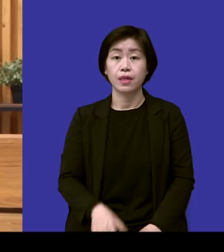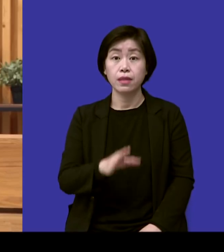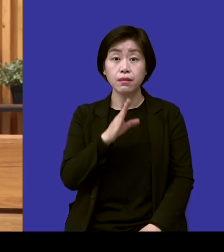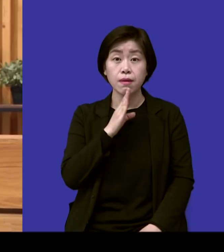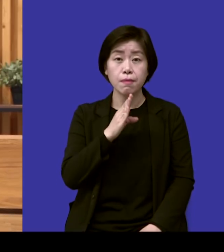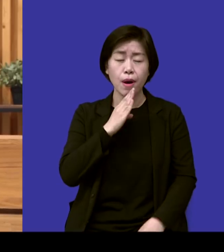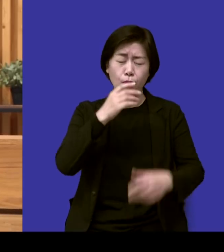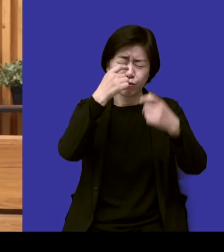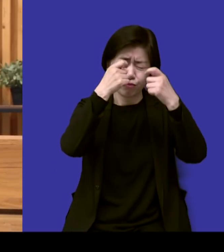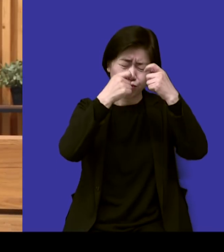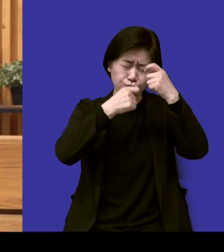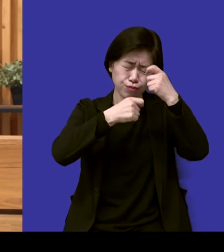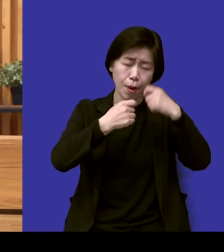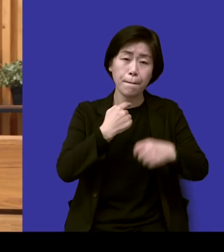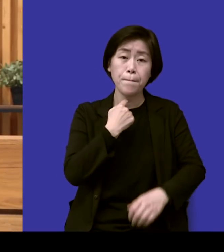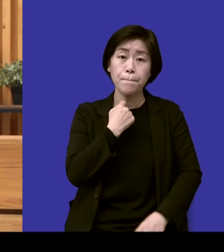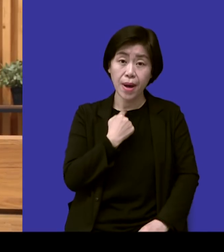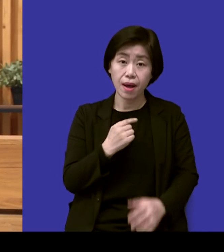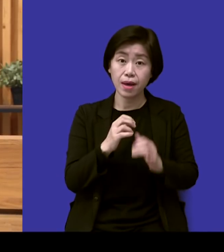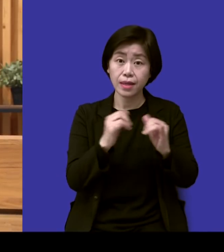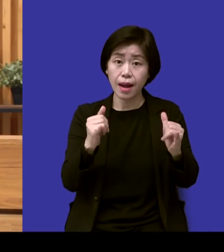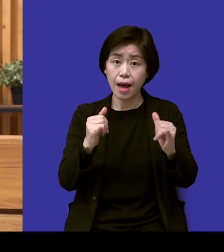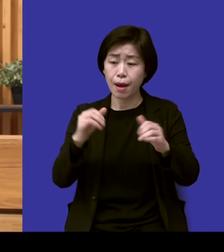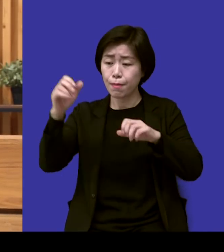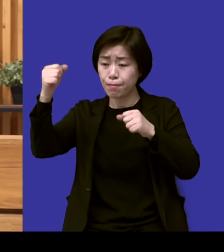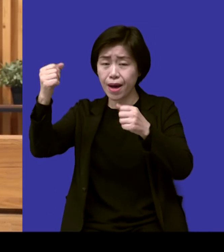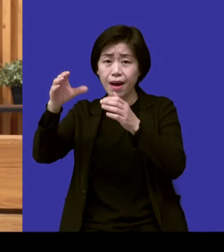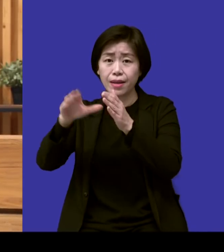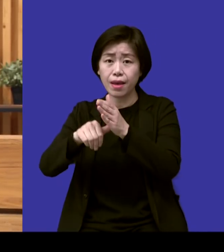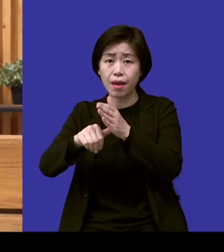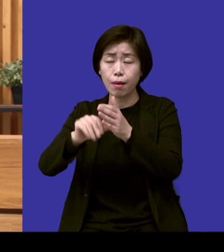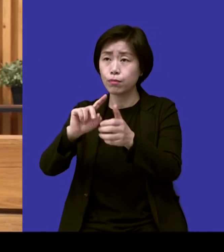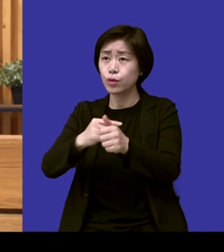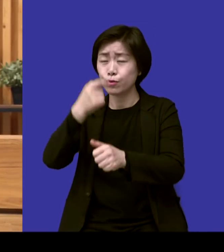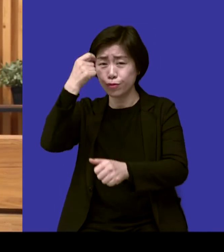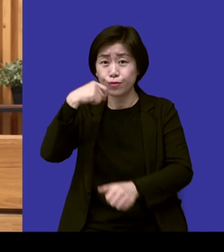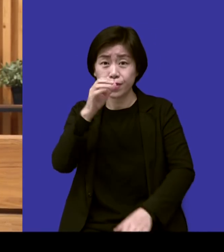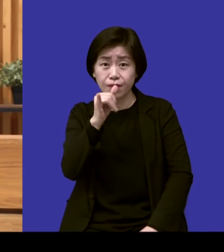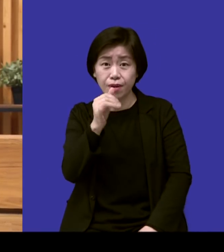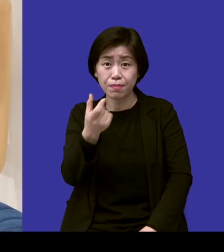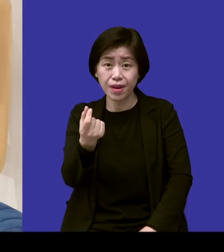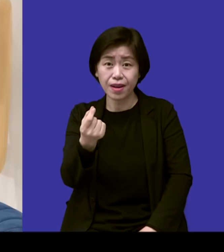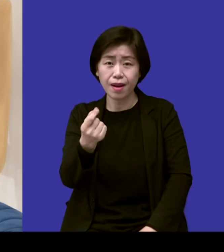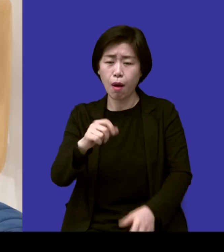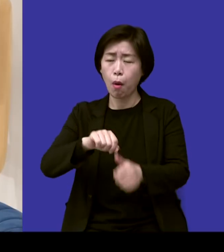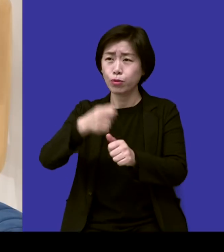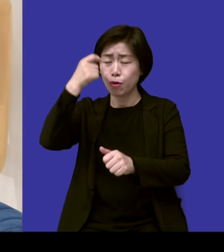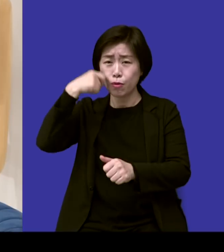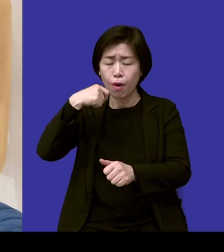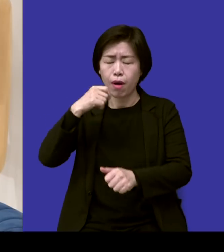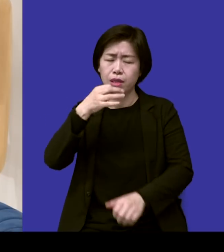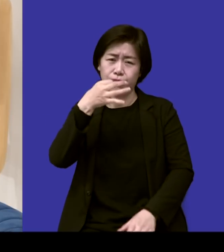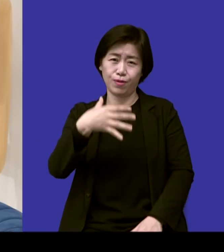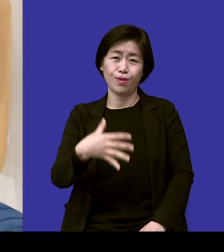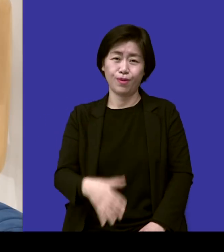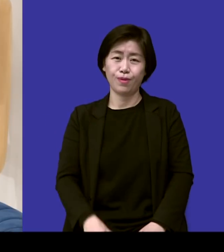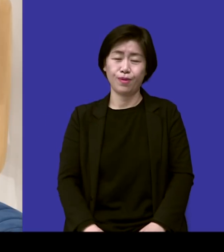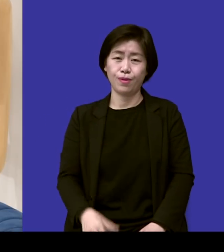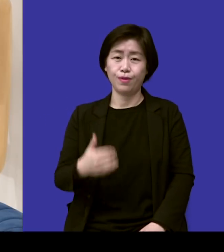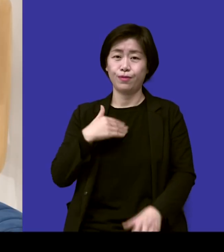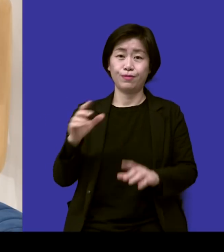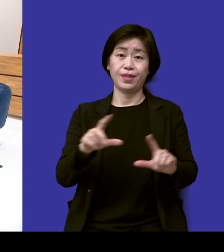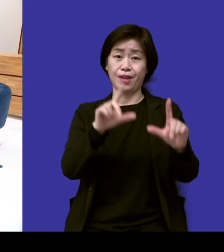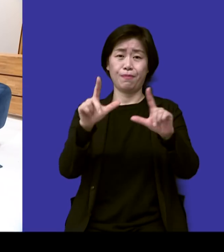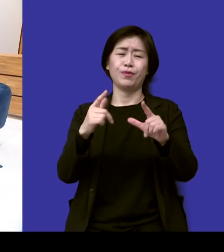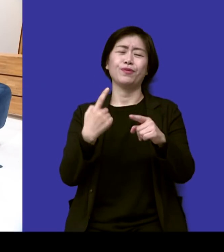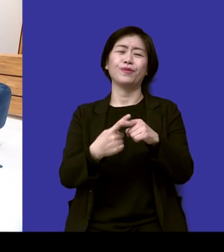진정으로 울어본 사람이 우는 연기도 할 수 있잖아요. 네. 울어본 적이 없는데 억지로 우는 연기를 하려면 그 연기 굉장히 어색합니다. 그렇죠? 저는 우리의 삶도 그런 것